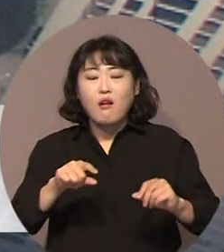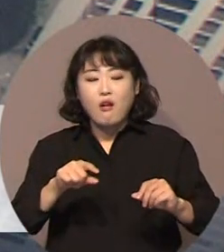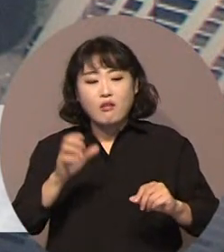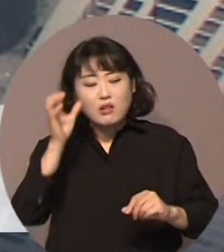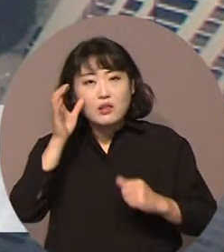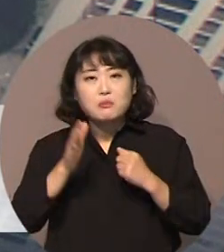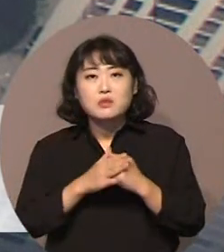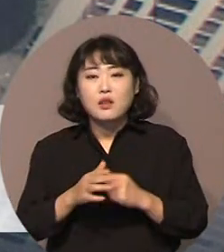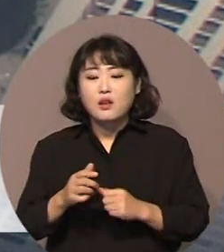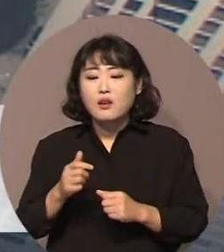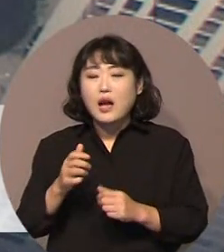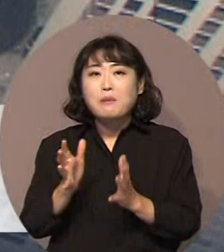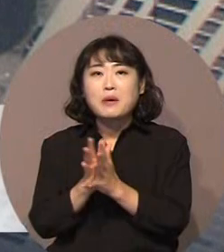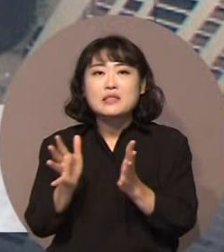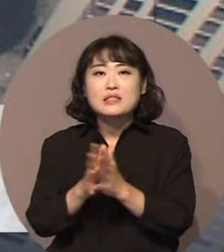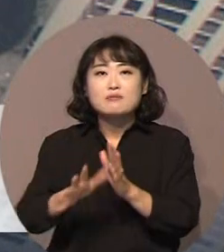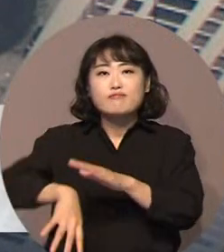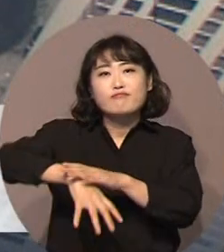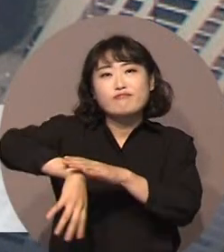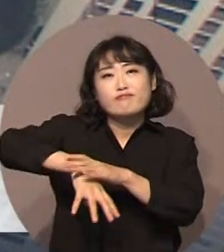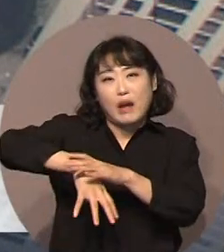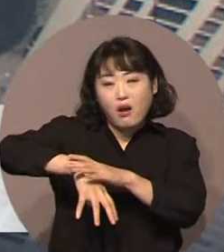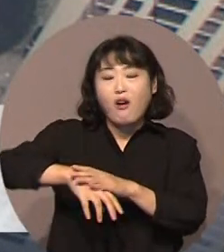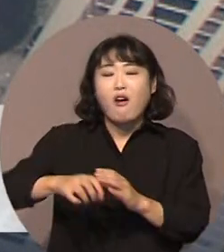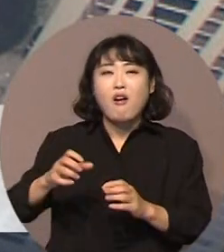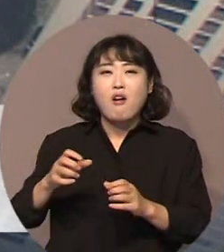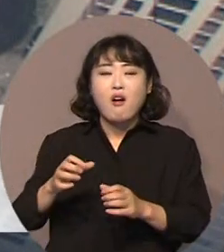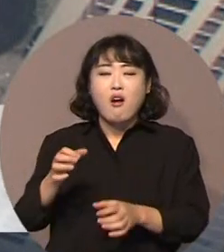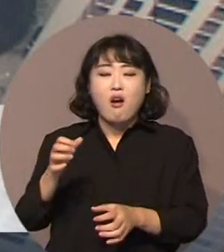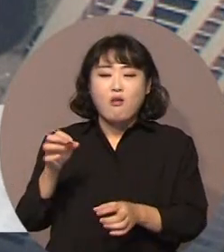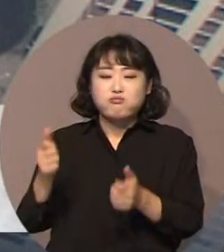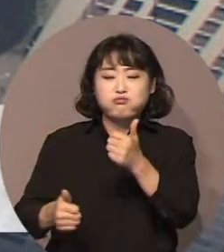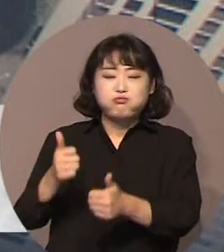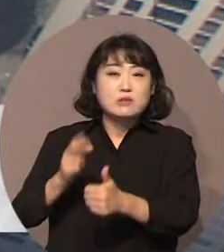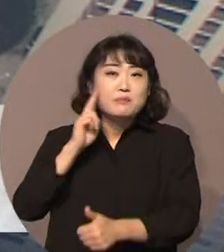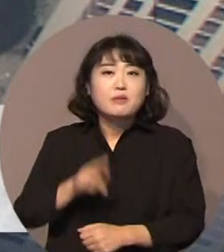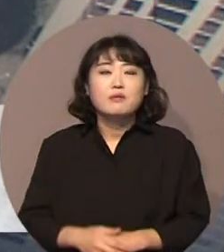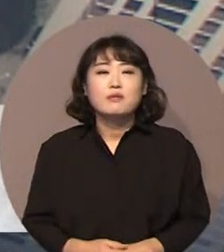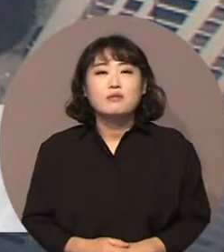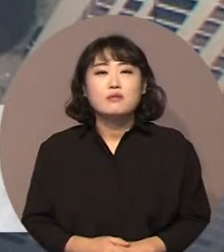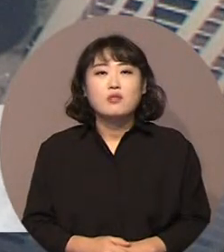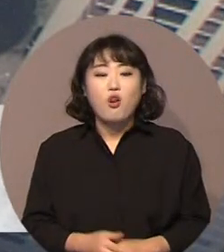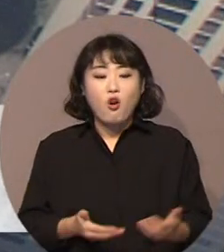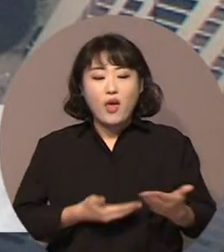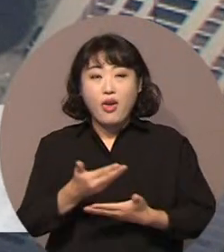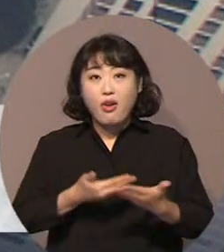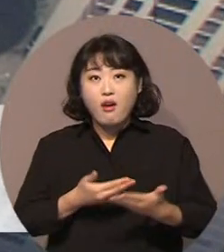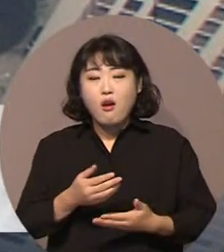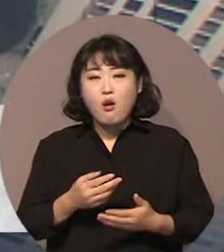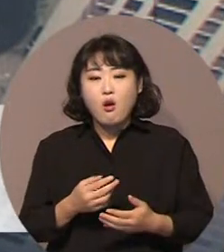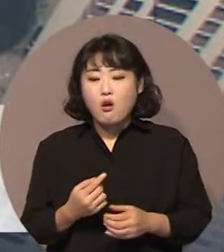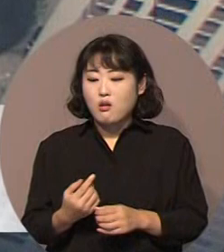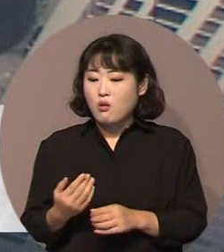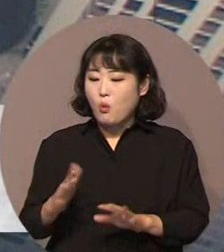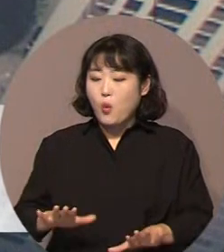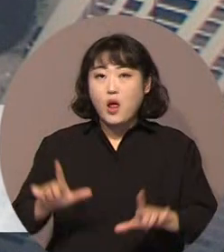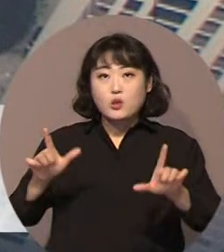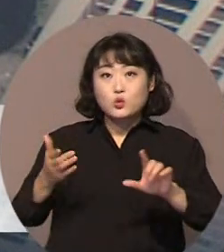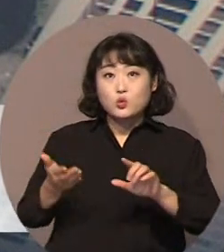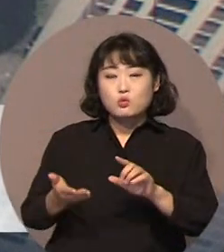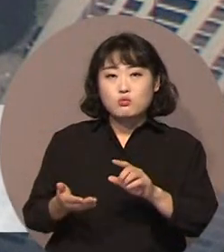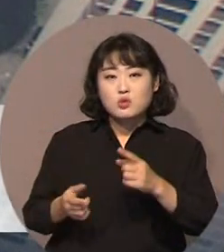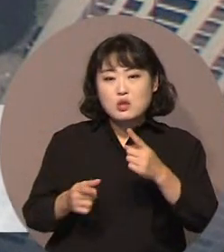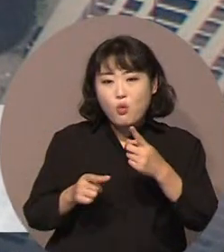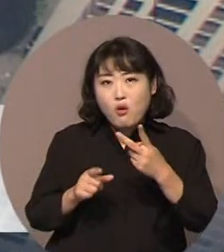높은 경쟁률을 기록하고 있습니다. 주택 거래량도 연초 대비 두 배 늘면서 기대감이 커지고 있지만